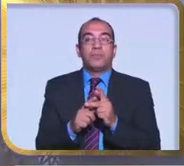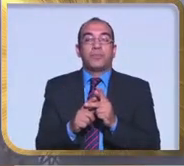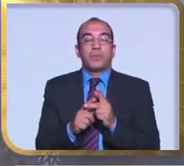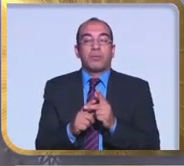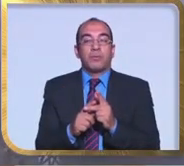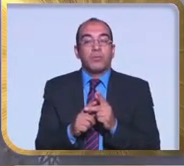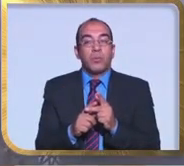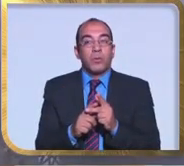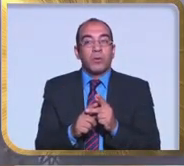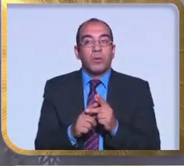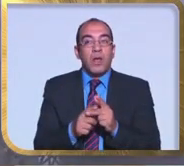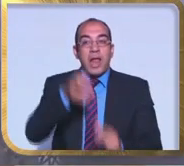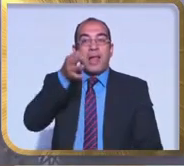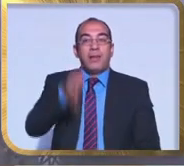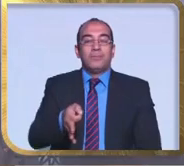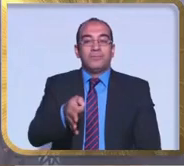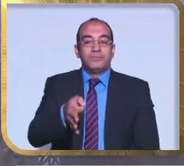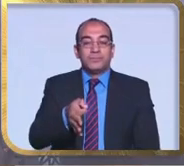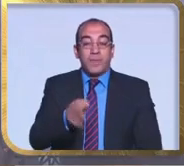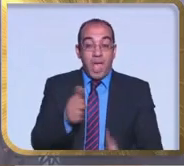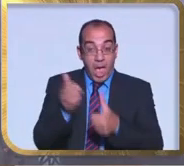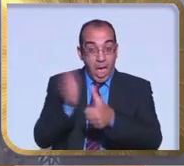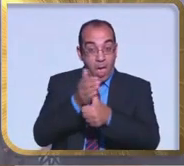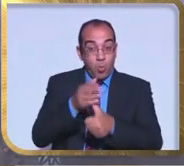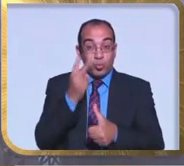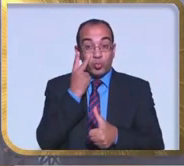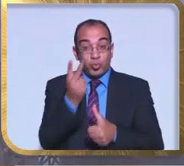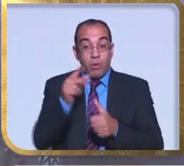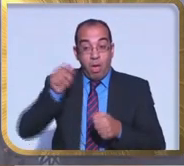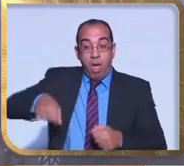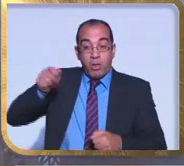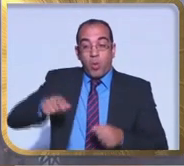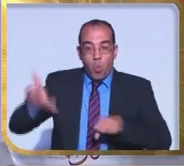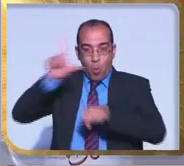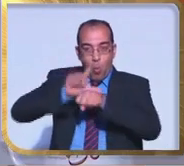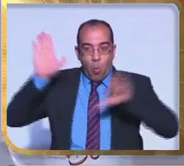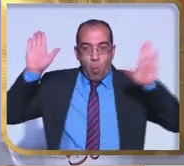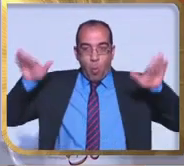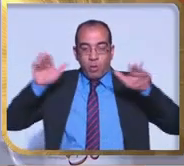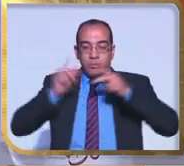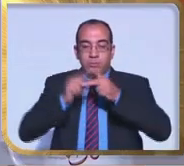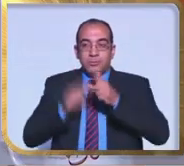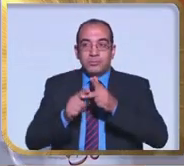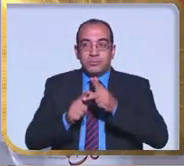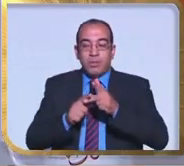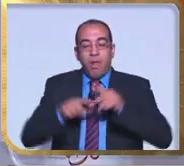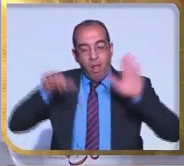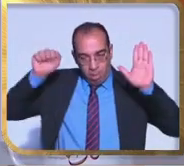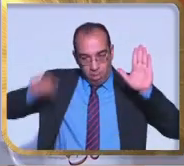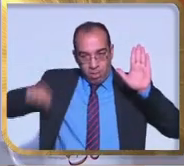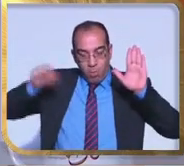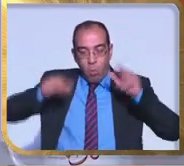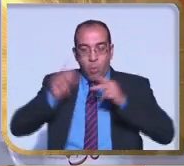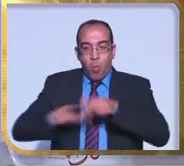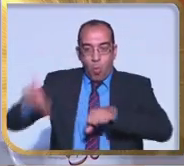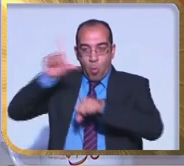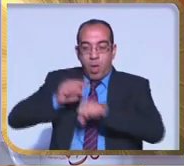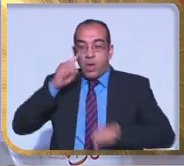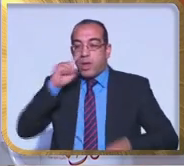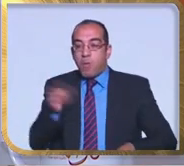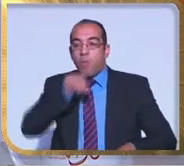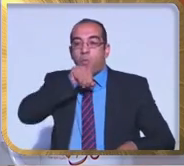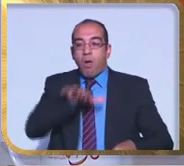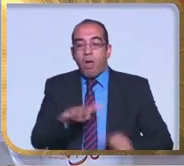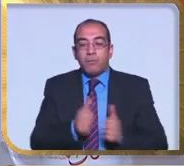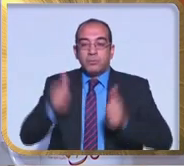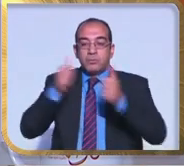يعني لابد الأول النظر في قضية الوحي للتصديق بنبوة الرسول